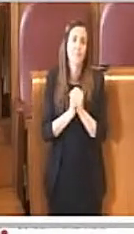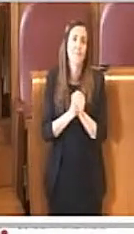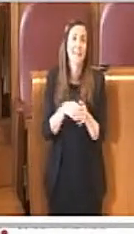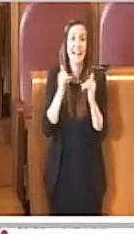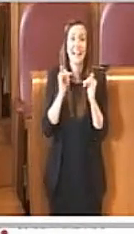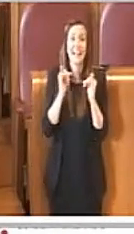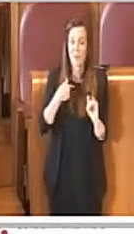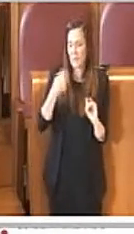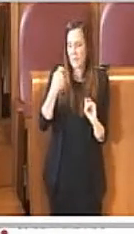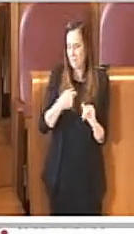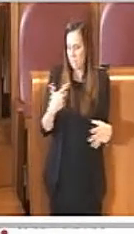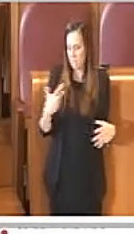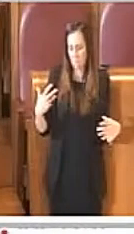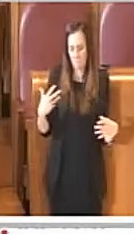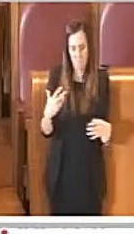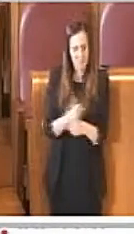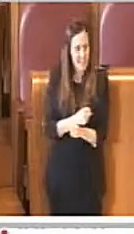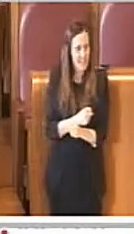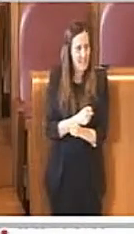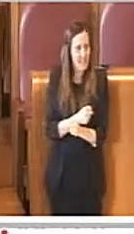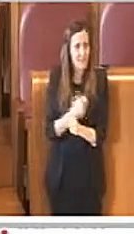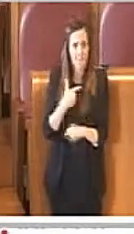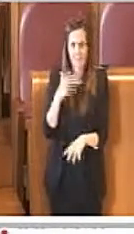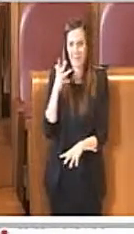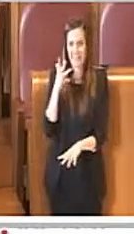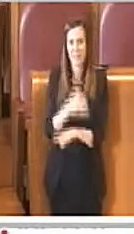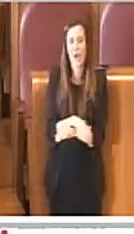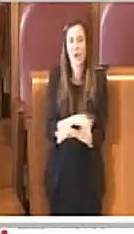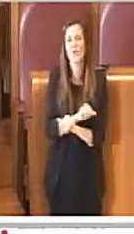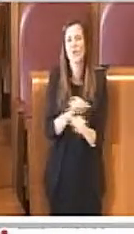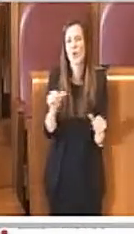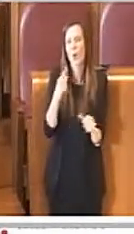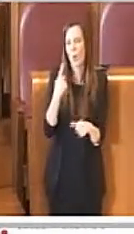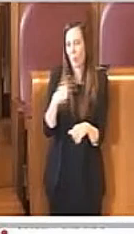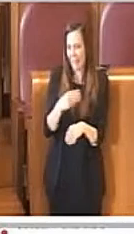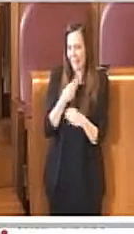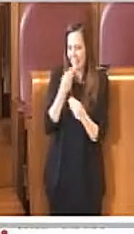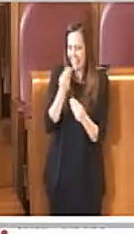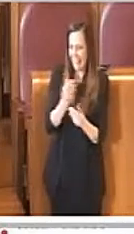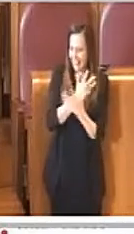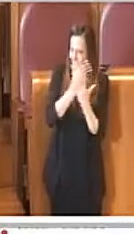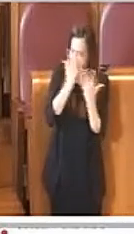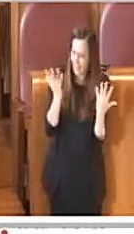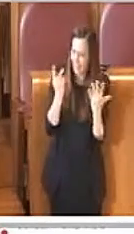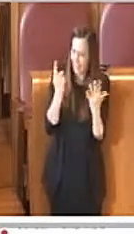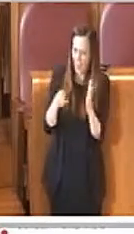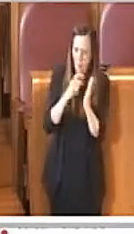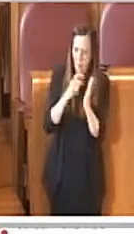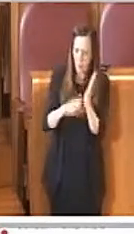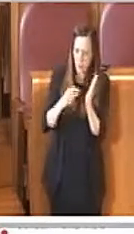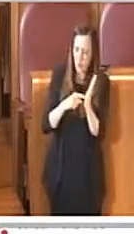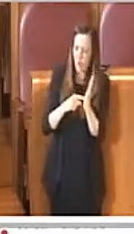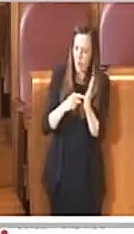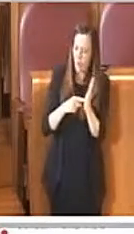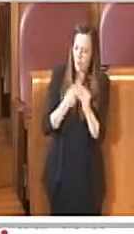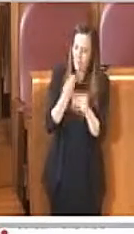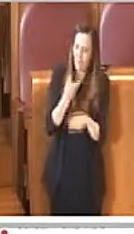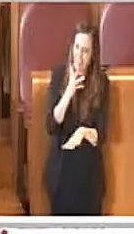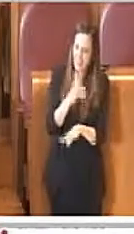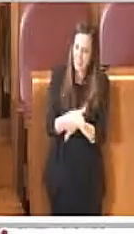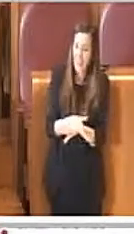Sì, Presidente, sarò breve, intervengo solo per chiarire insomma l'intento della mozione. Quanto dice il